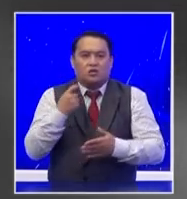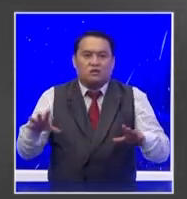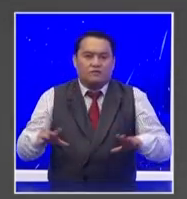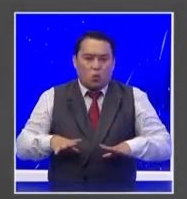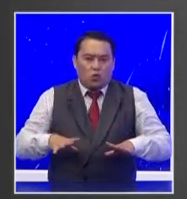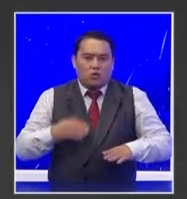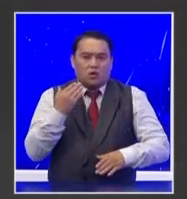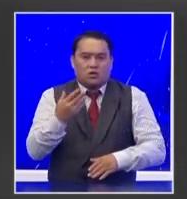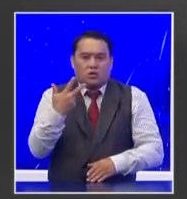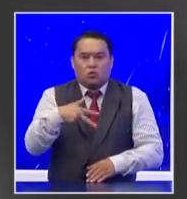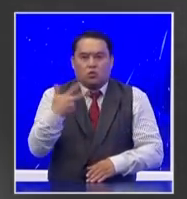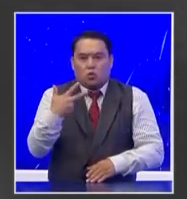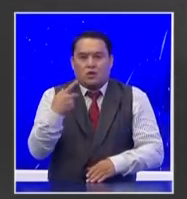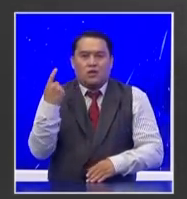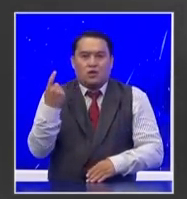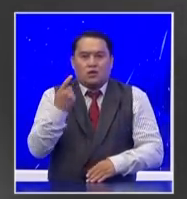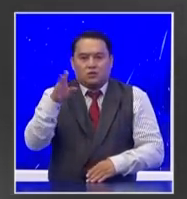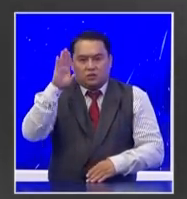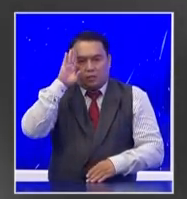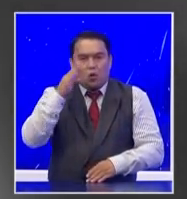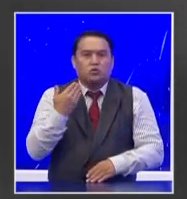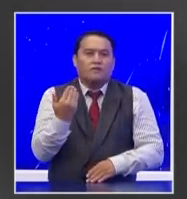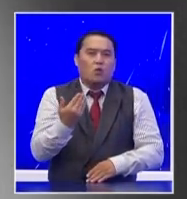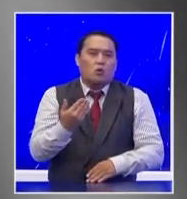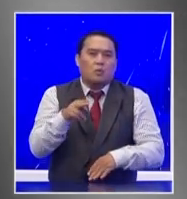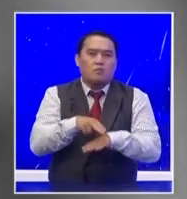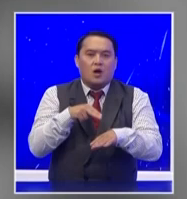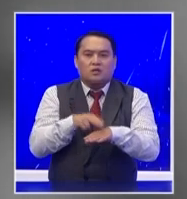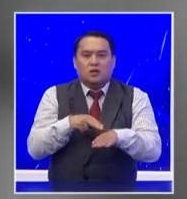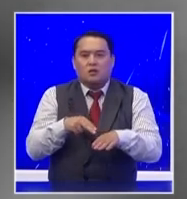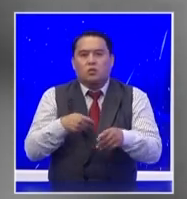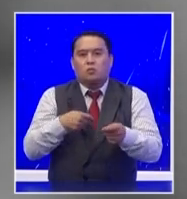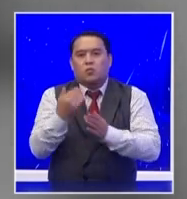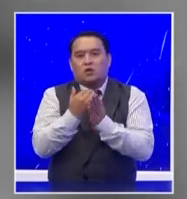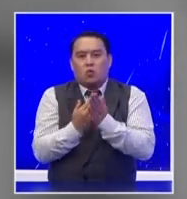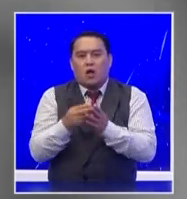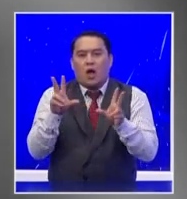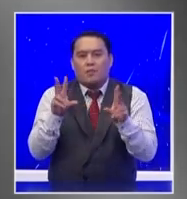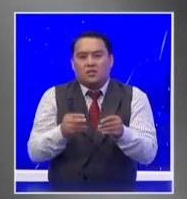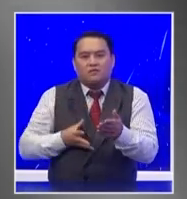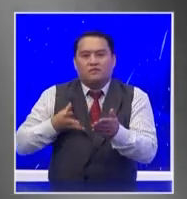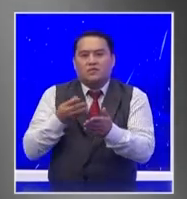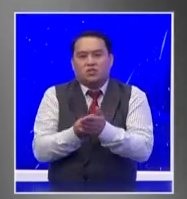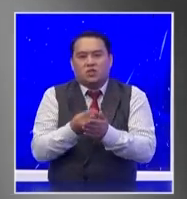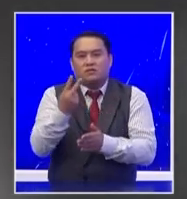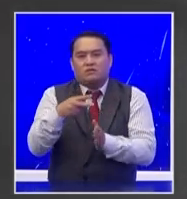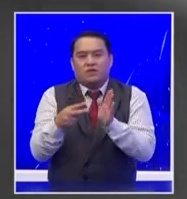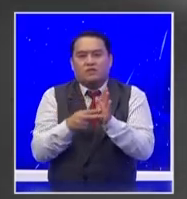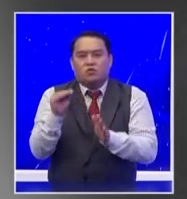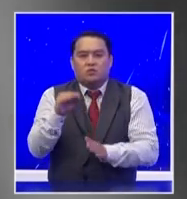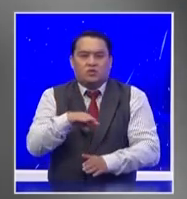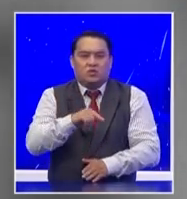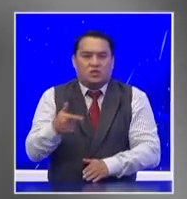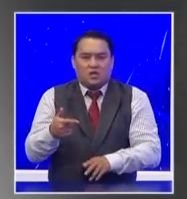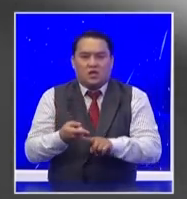лошадей. Им оказался 33-летний сельский житель. Полицейские составили административный протокол и обязали выплатить штраф в